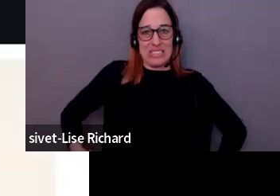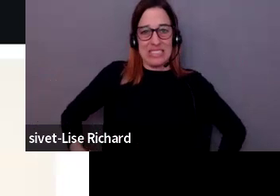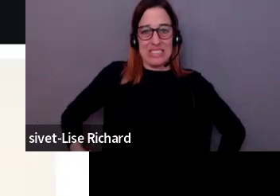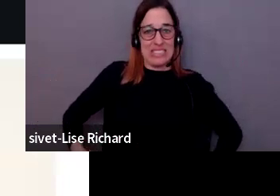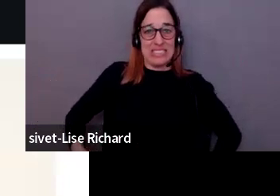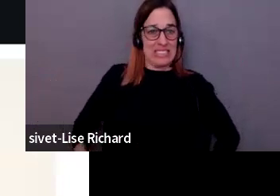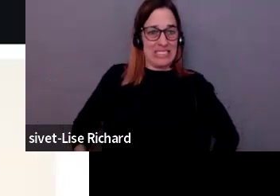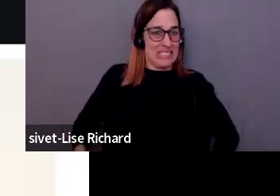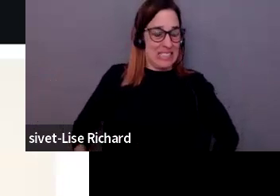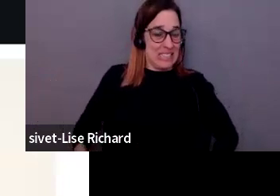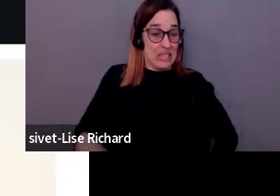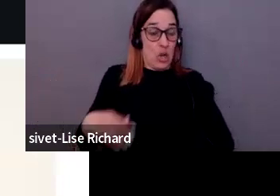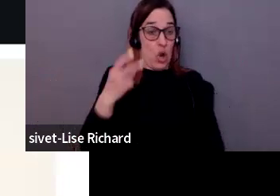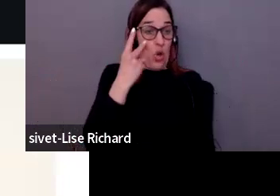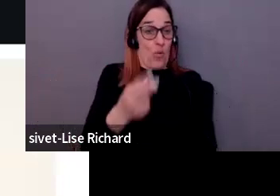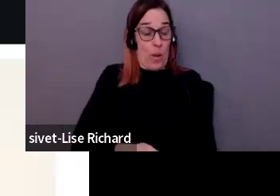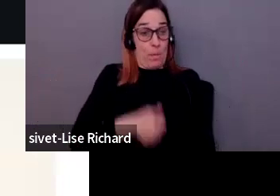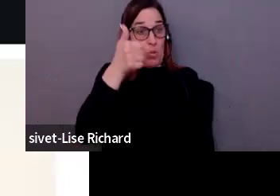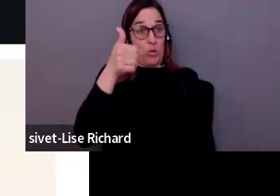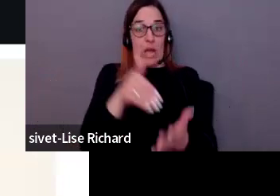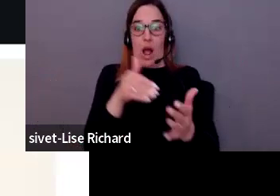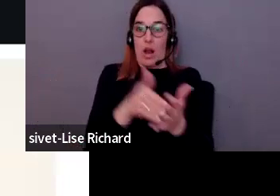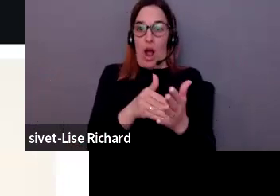donne encore plus l'effet de haut.